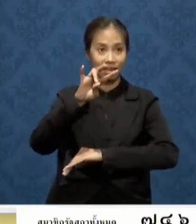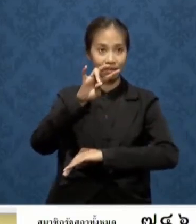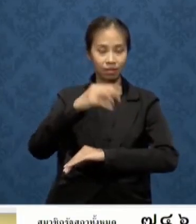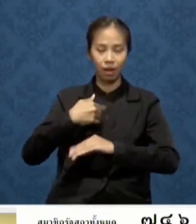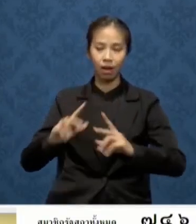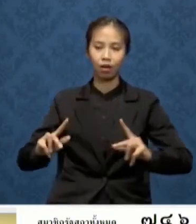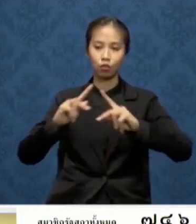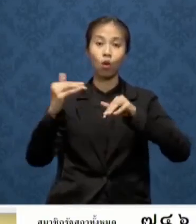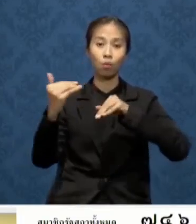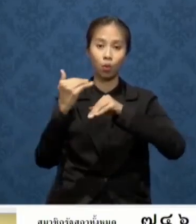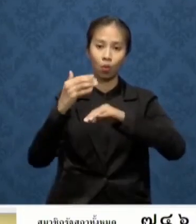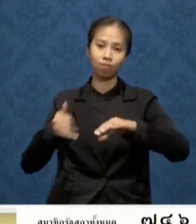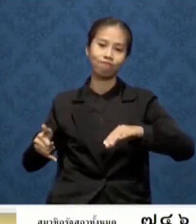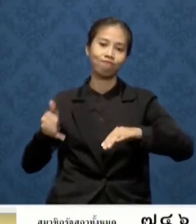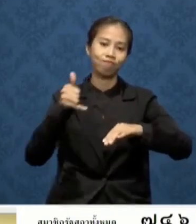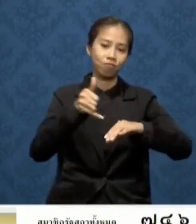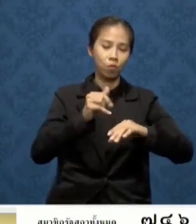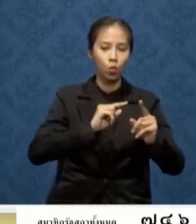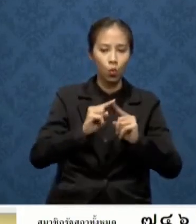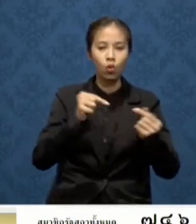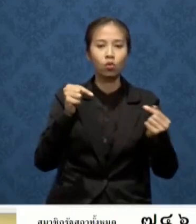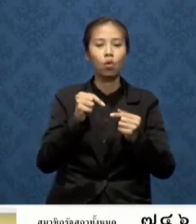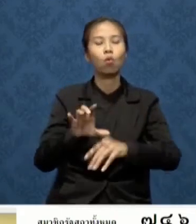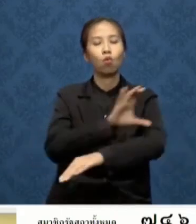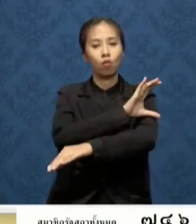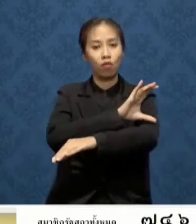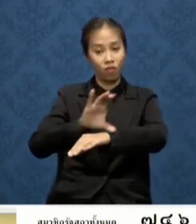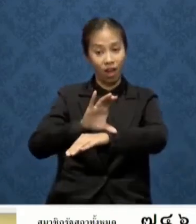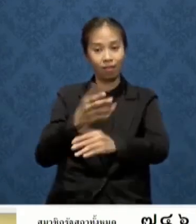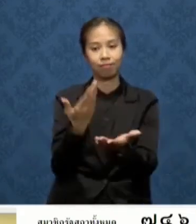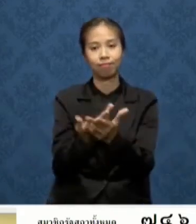คมลุยนับหนึ่ง รถไฟ้า 20 บาทตลอดสาย